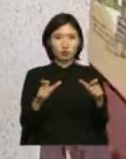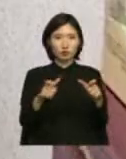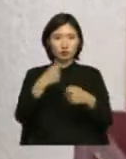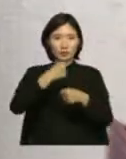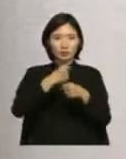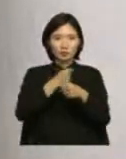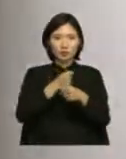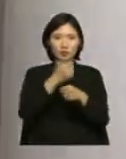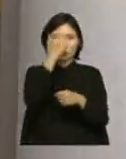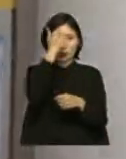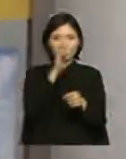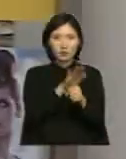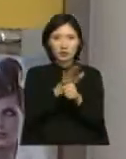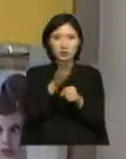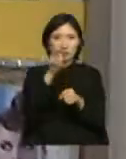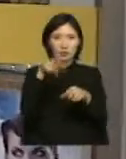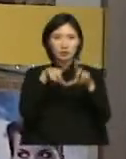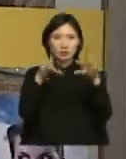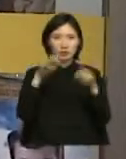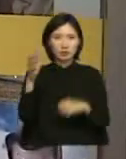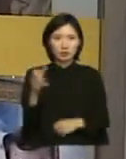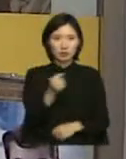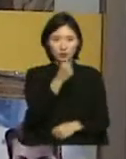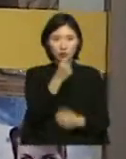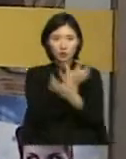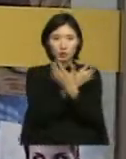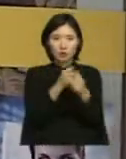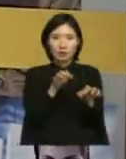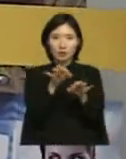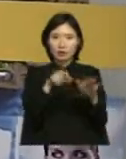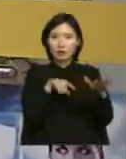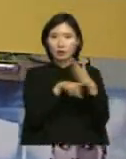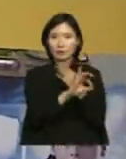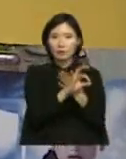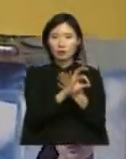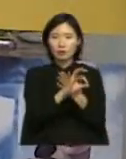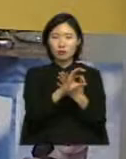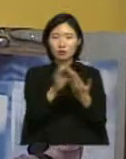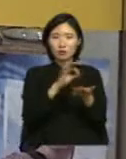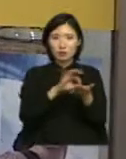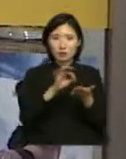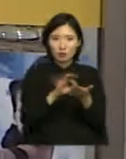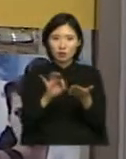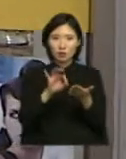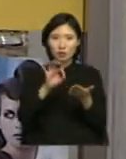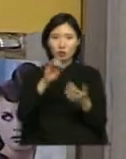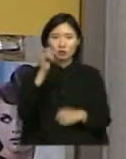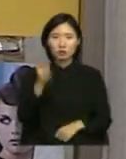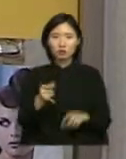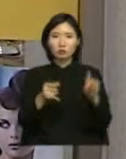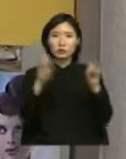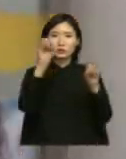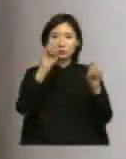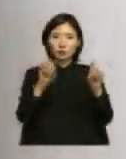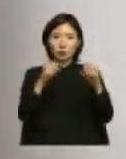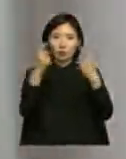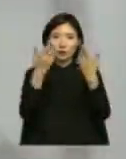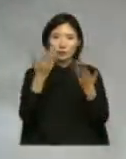효사랑 카드를 가지고 이 효사랑 카드 가맹점에 방문을 하면 이용 요금의 최소 10%를 할인받을 수